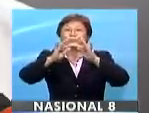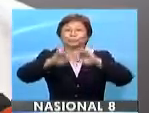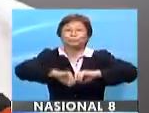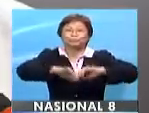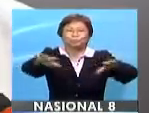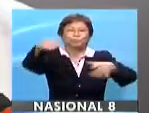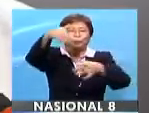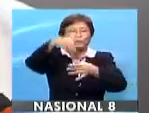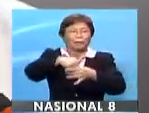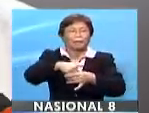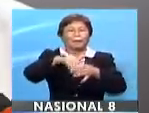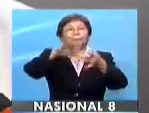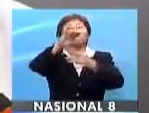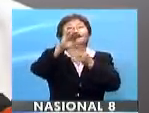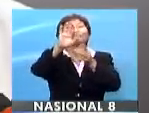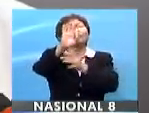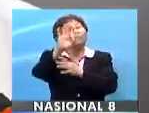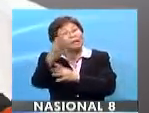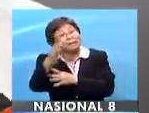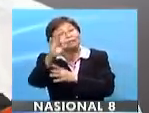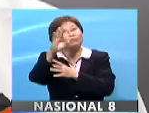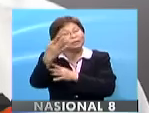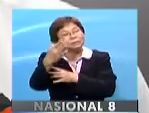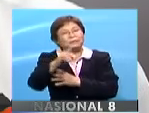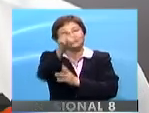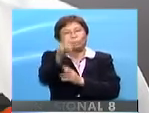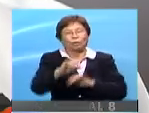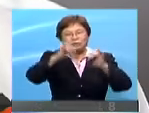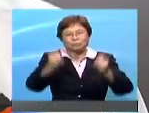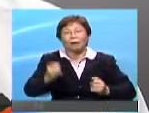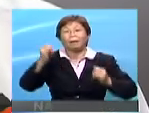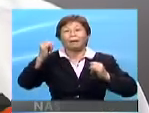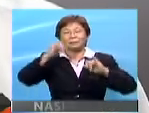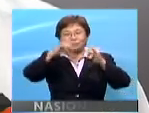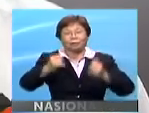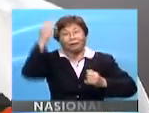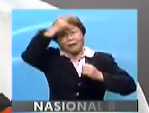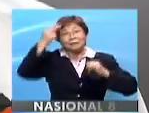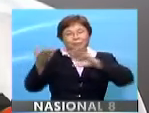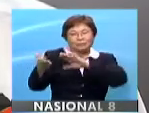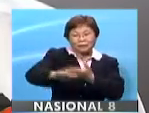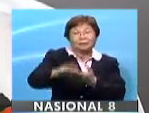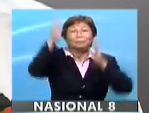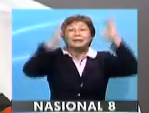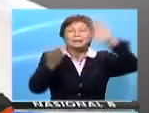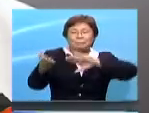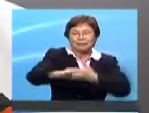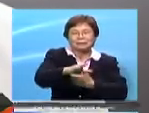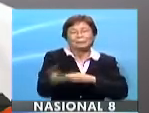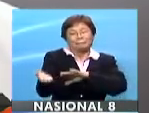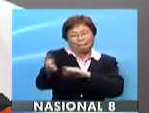keluar di media sosial berkenaan dengan seorang jemaah haji Malaysia yang terkorban dan